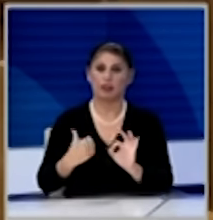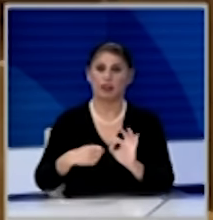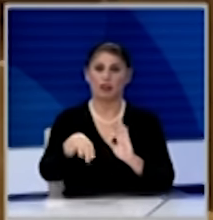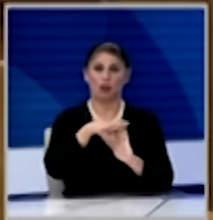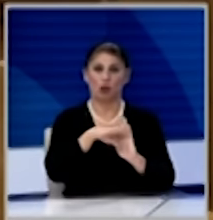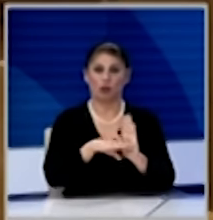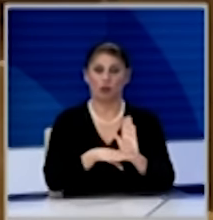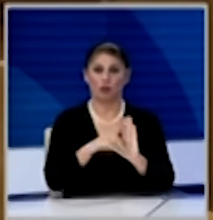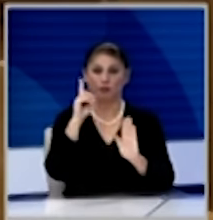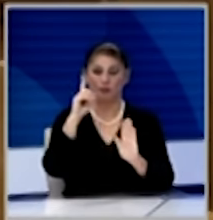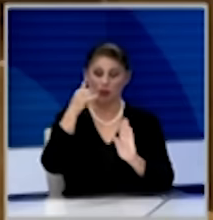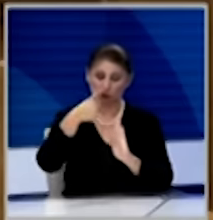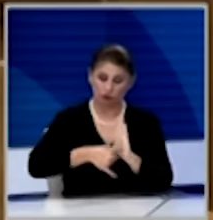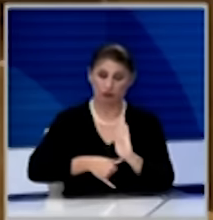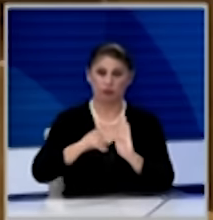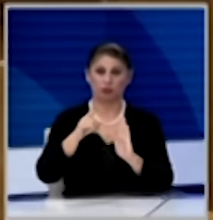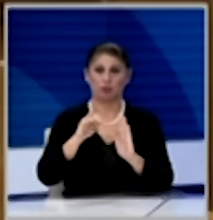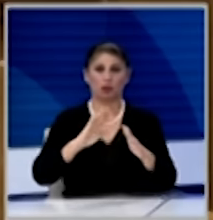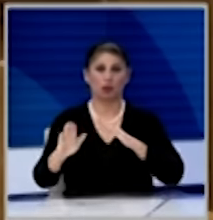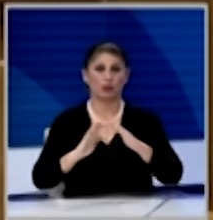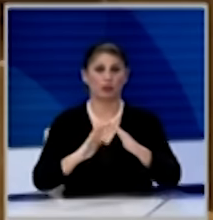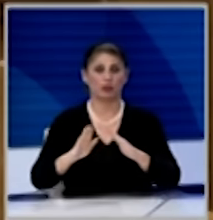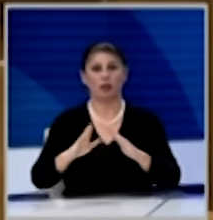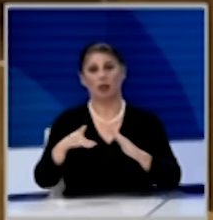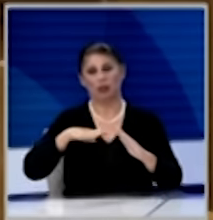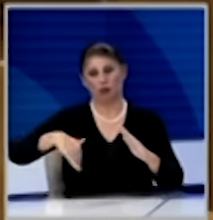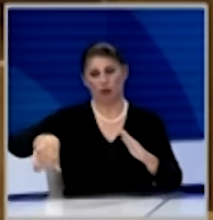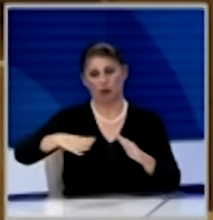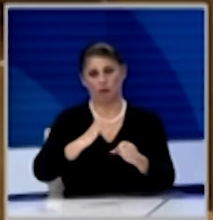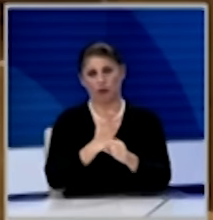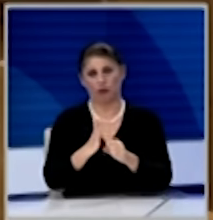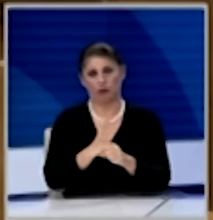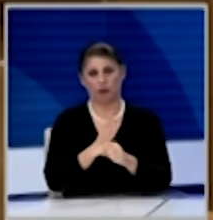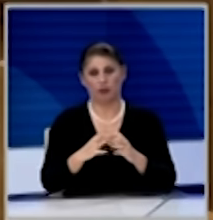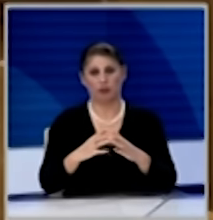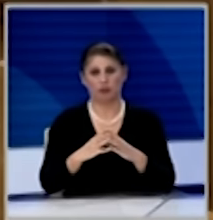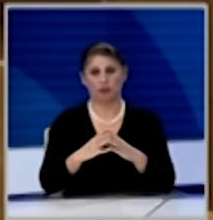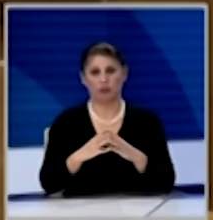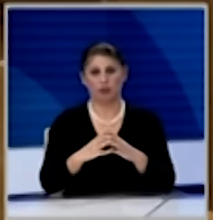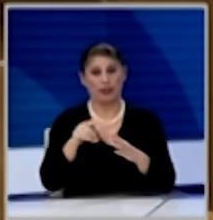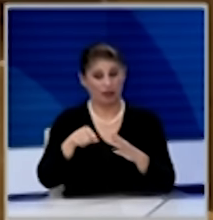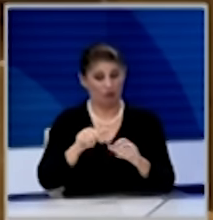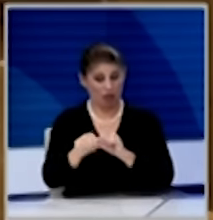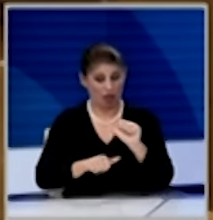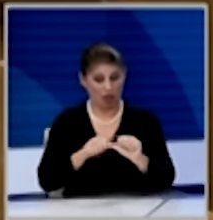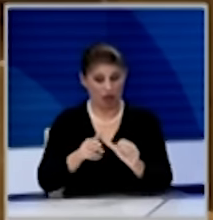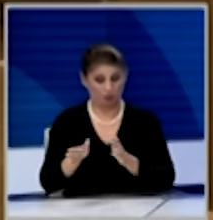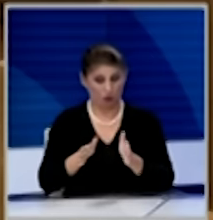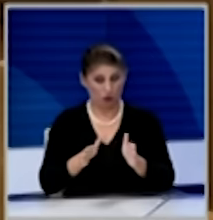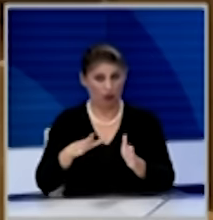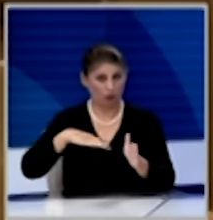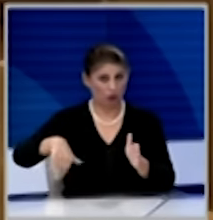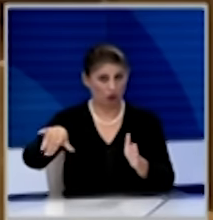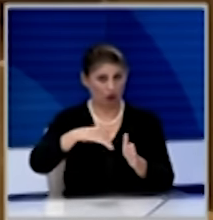όροι για μια ουσιαστική προστασία του λαού από καταστροφές και για αυτή την αλλαγή πορείας με το